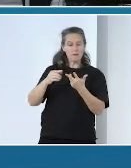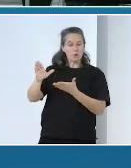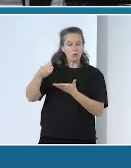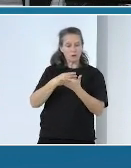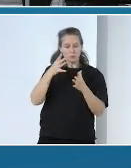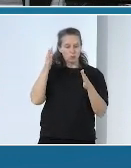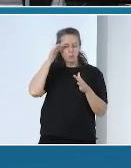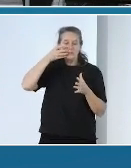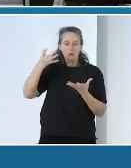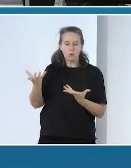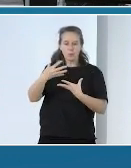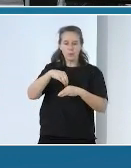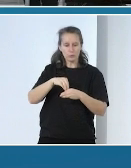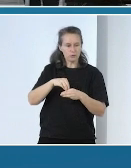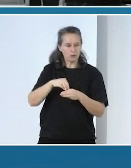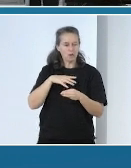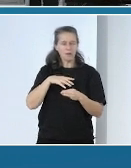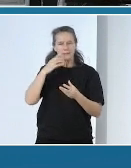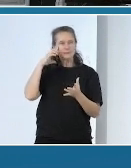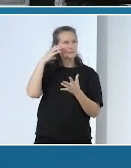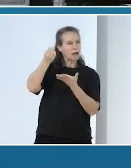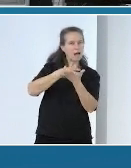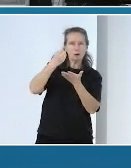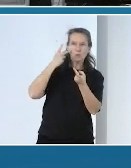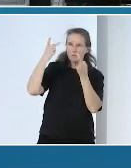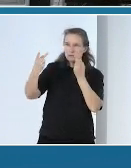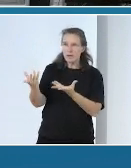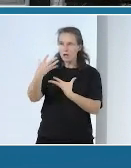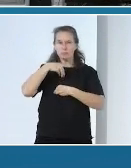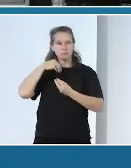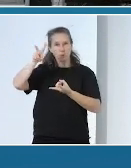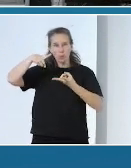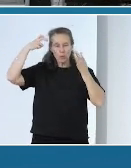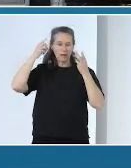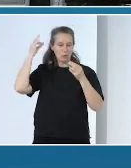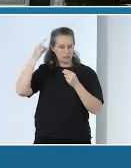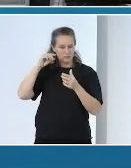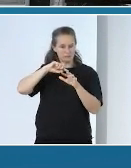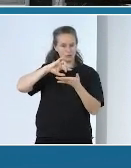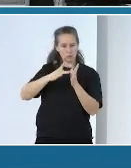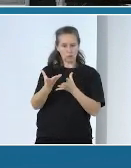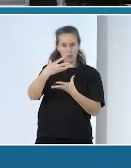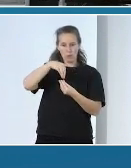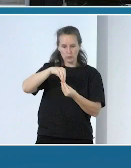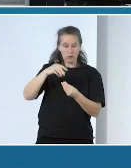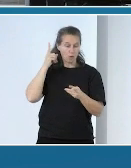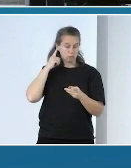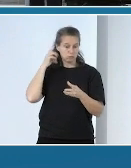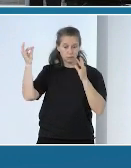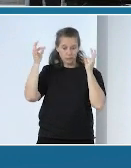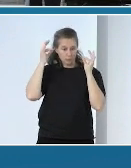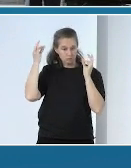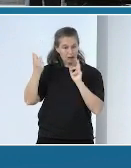informations sensorielles, les signaux, les informations visuelles, proprioceptives et auditives. L'audition est